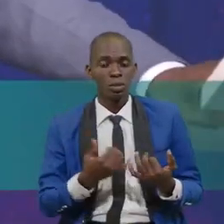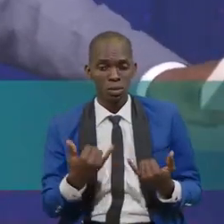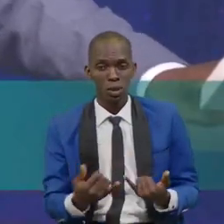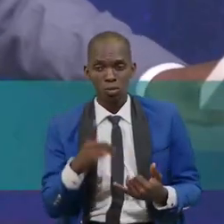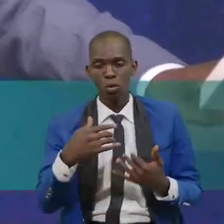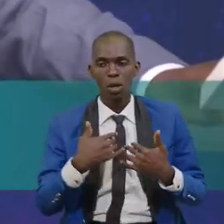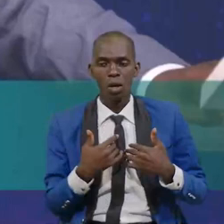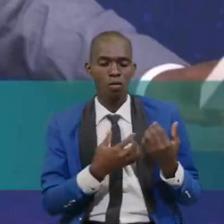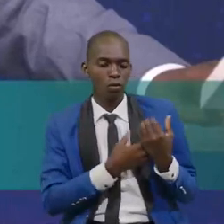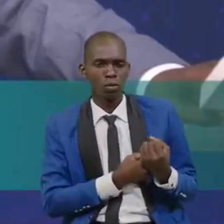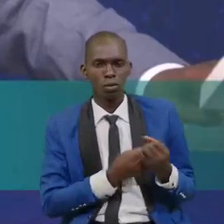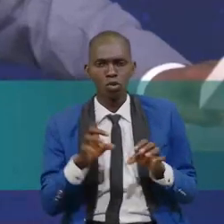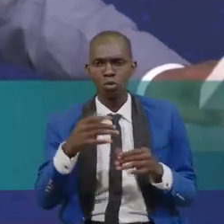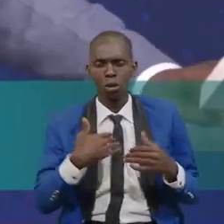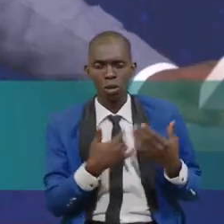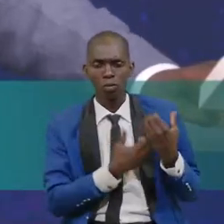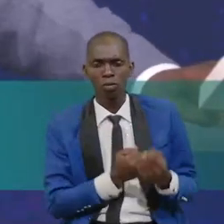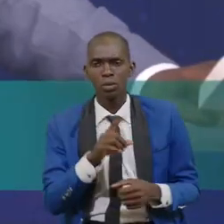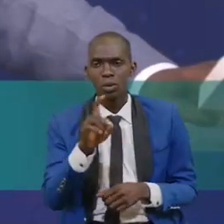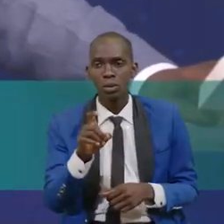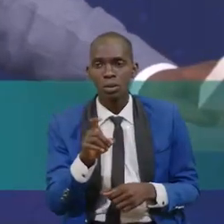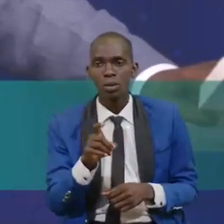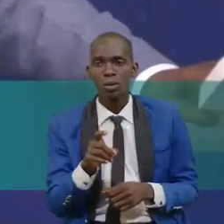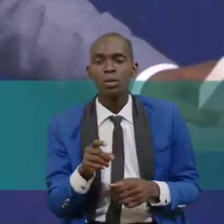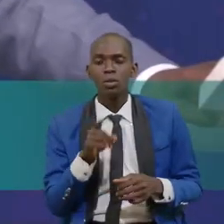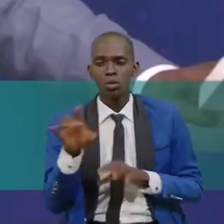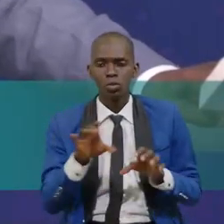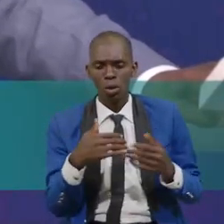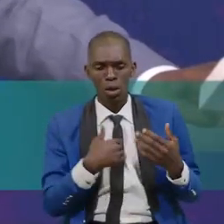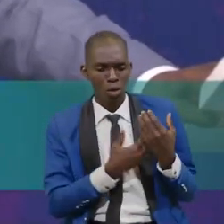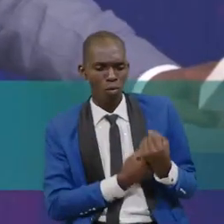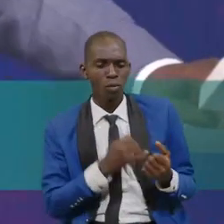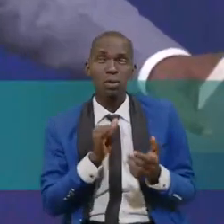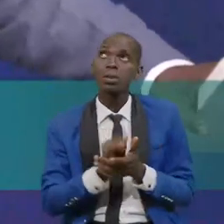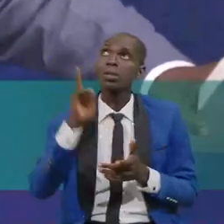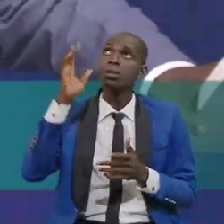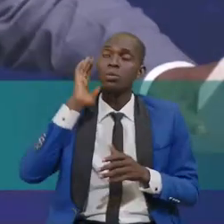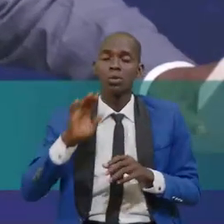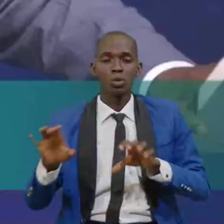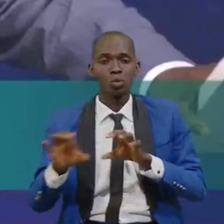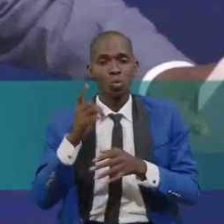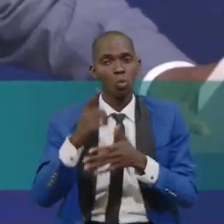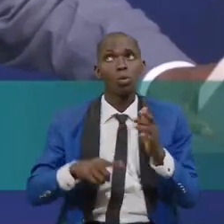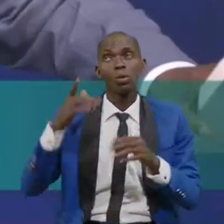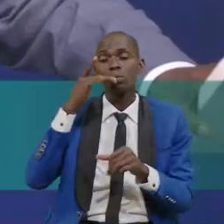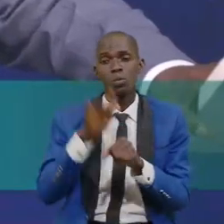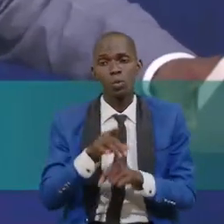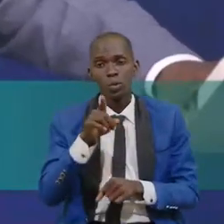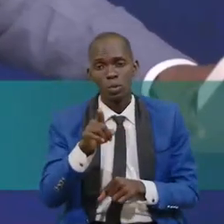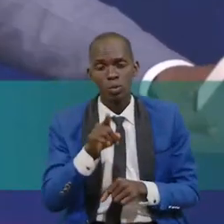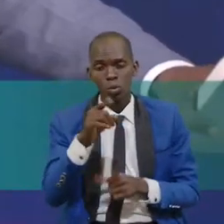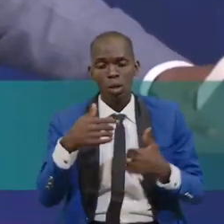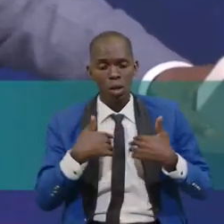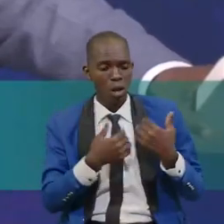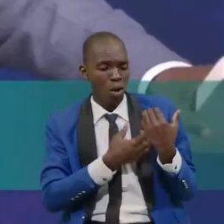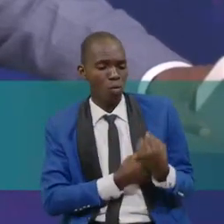Maintenant, tu as l'assurance. Est-ce que tu as l'assurance que Dieu fera ce qu'il promet faire? Tu as l'assurance qu'aucun